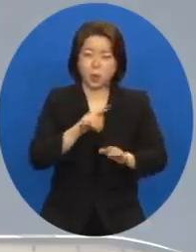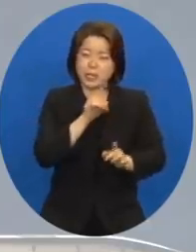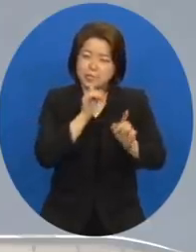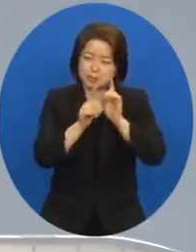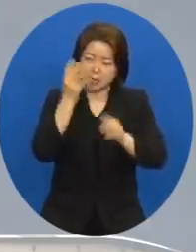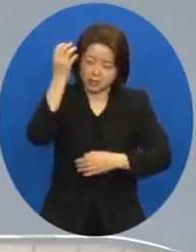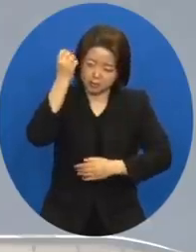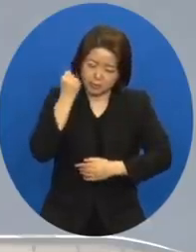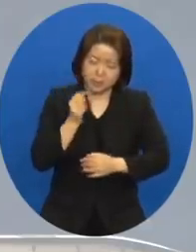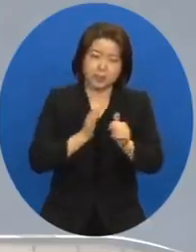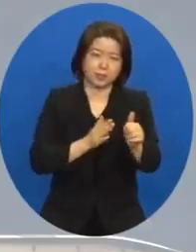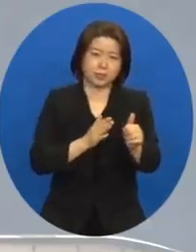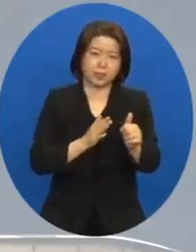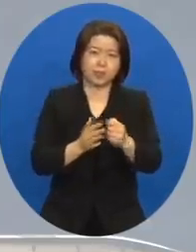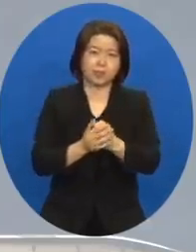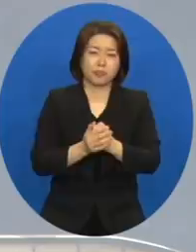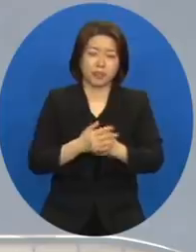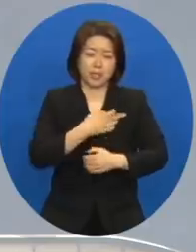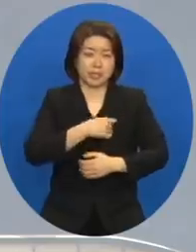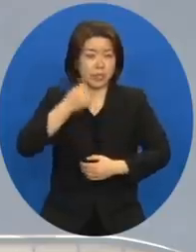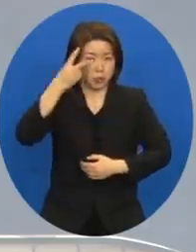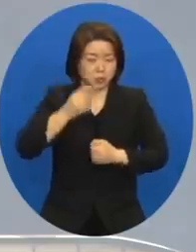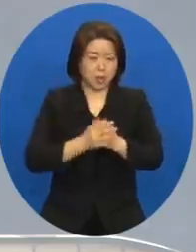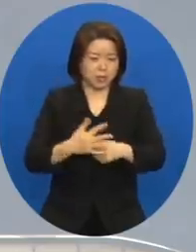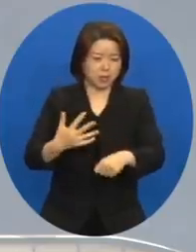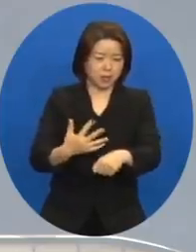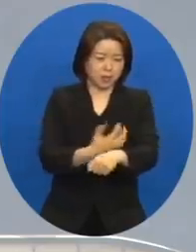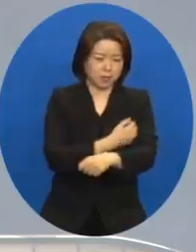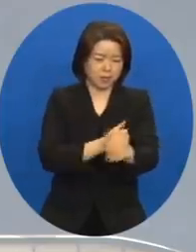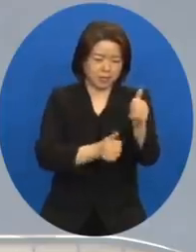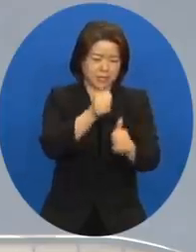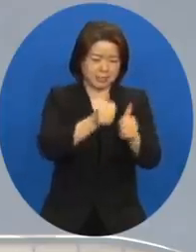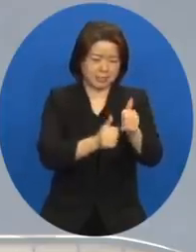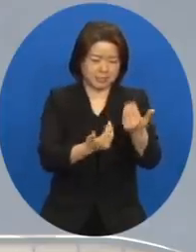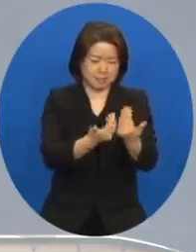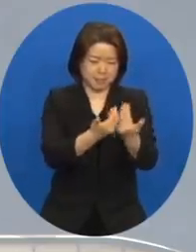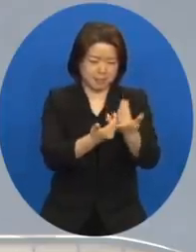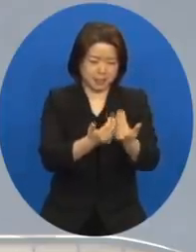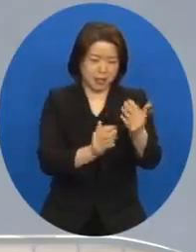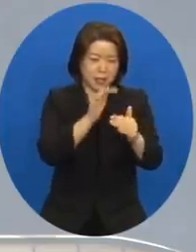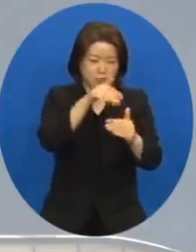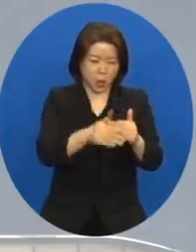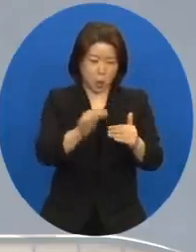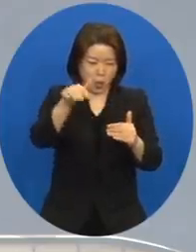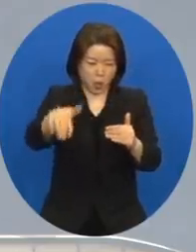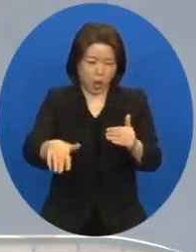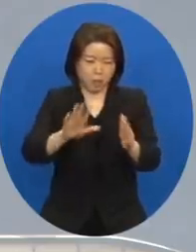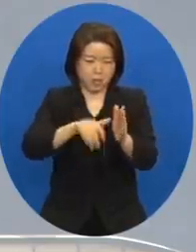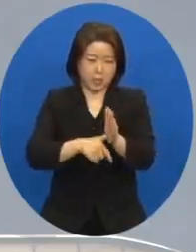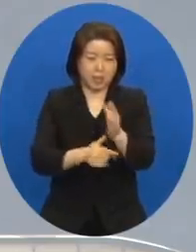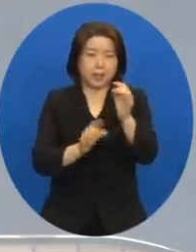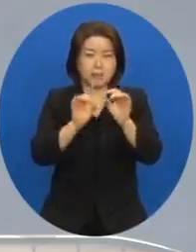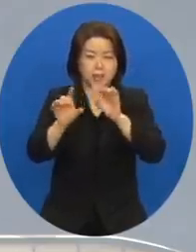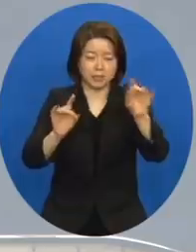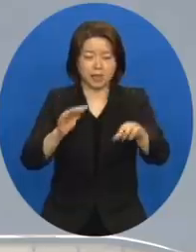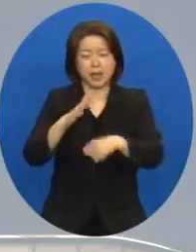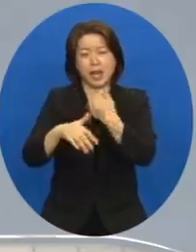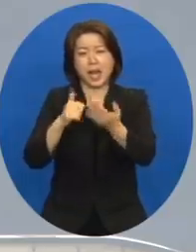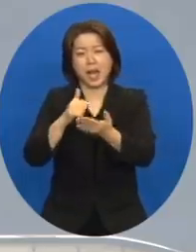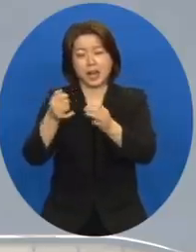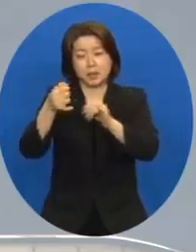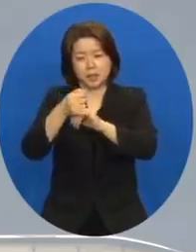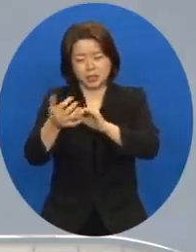기억하세요 사도 바울은 그 엄청난 시험 들고 빛 을 때마다 하나님의 약속은 반드시 이